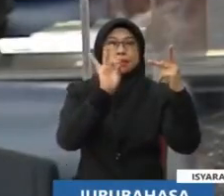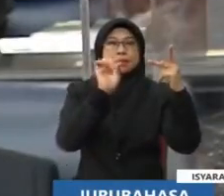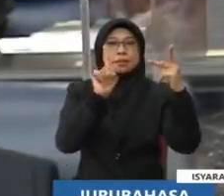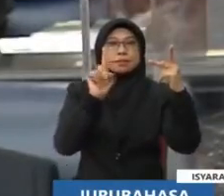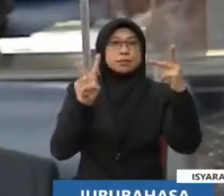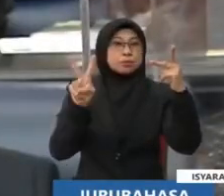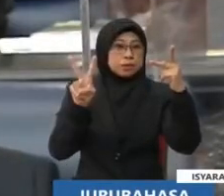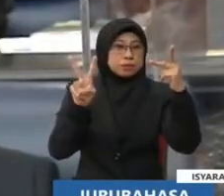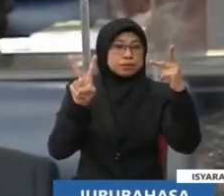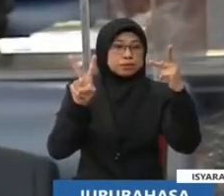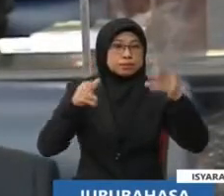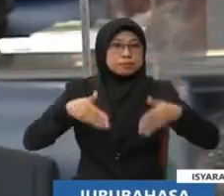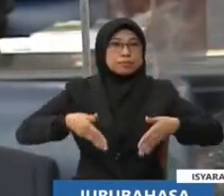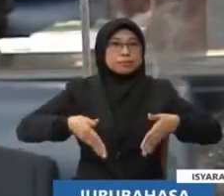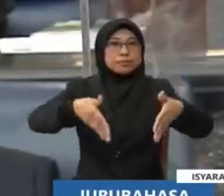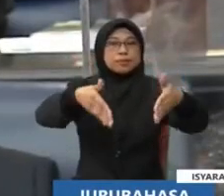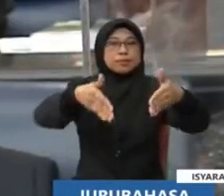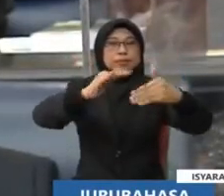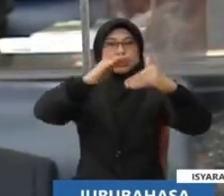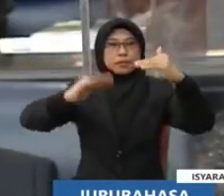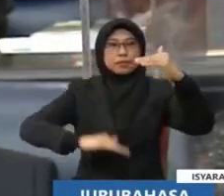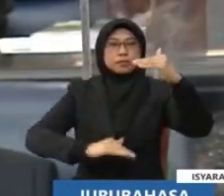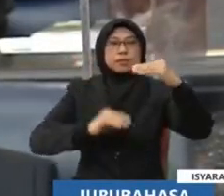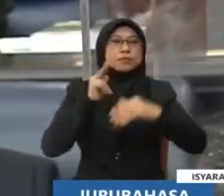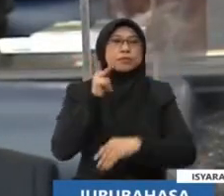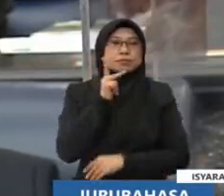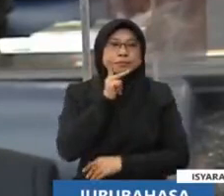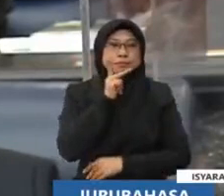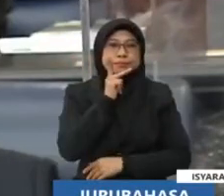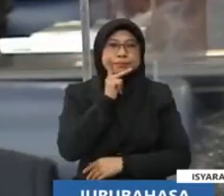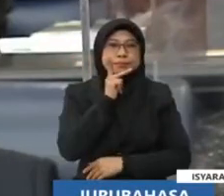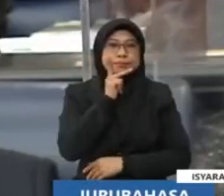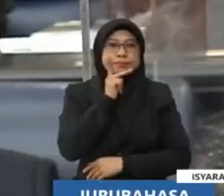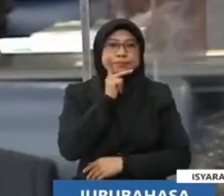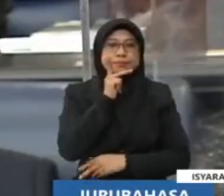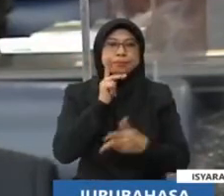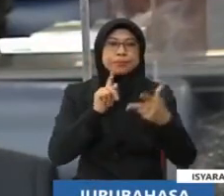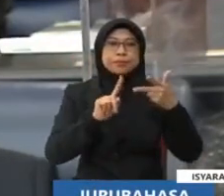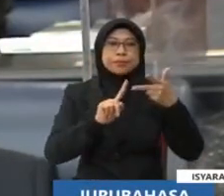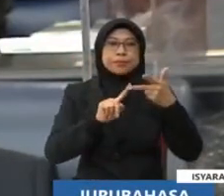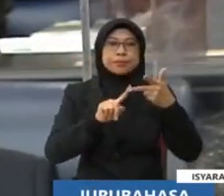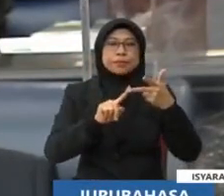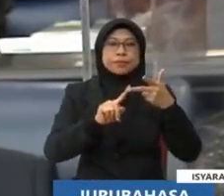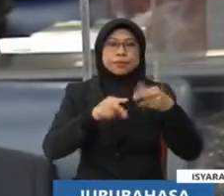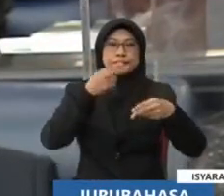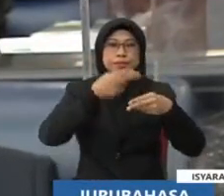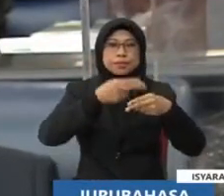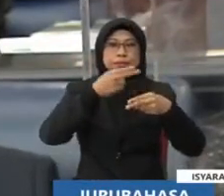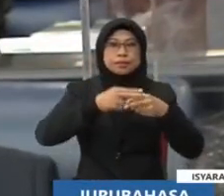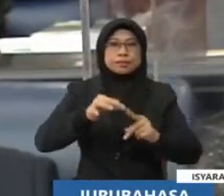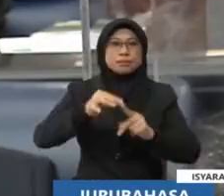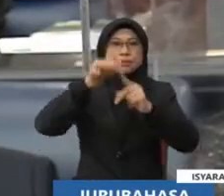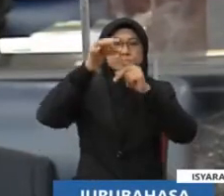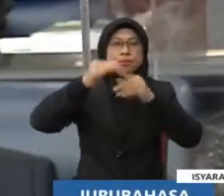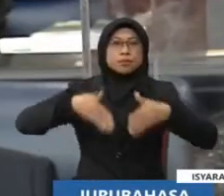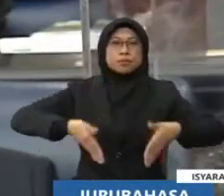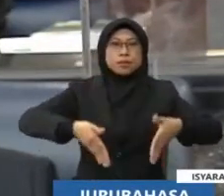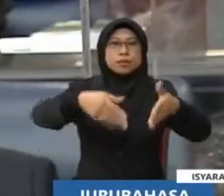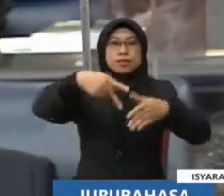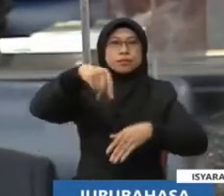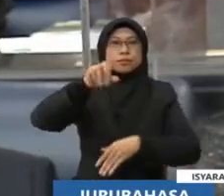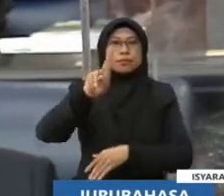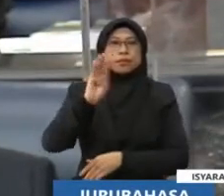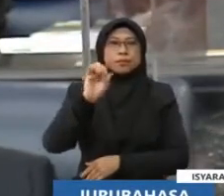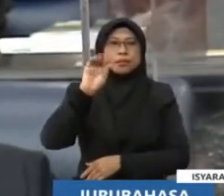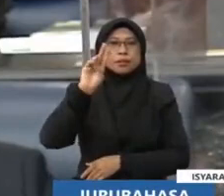K812 adalah jalan di bawah Negeri Kedah. Ketiga, nama khusus merujuk kepada jalan perbendaharaan di